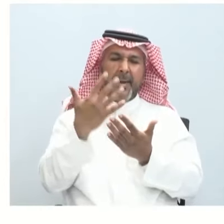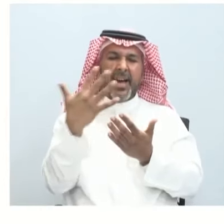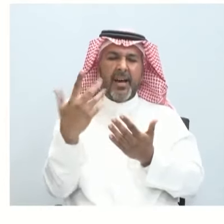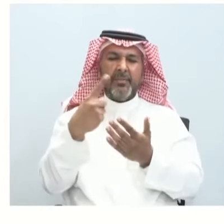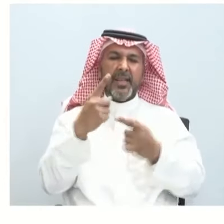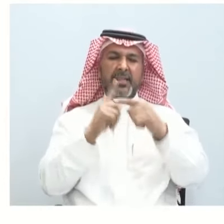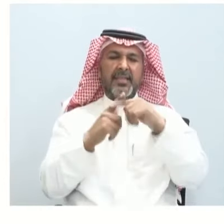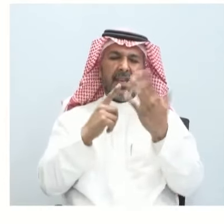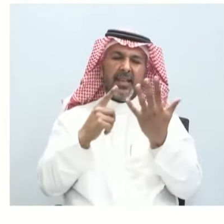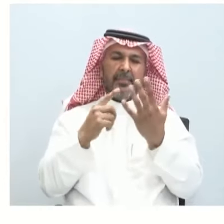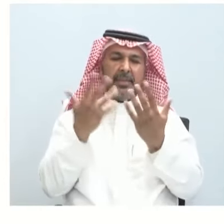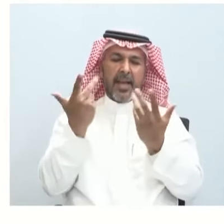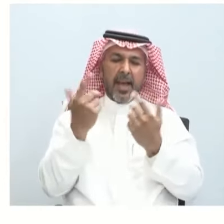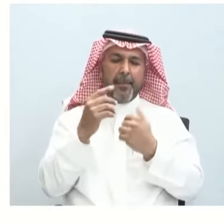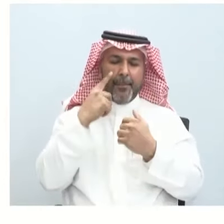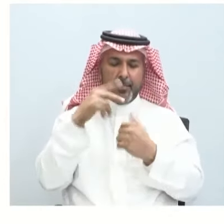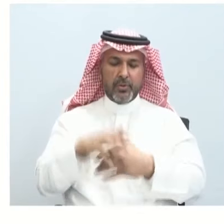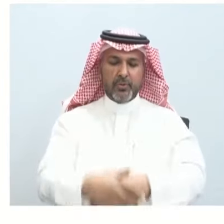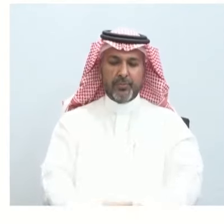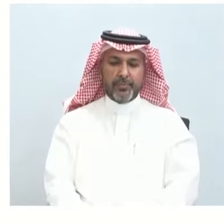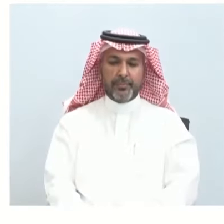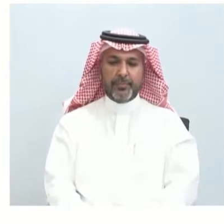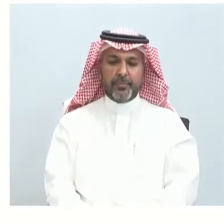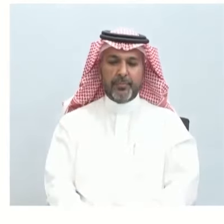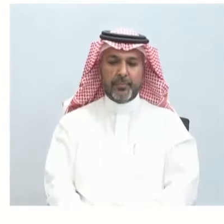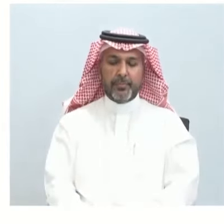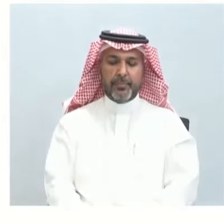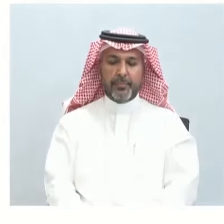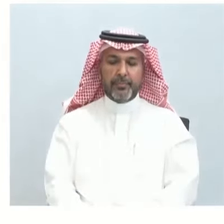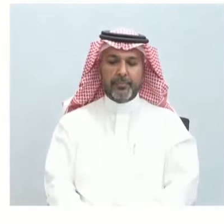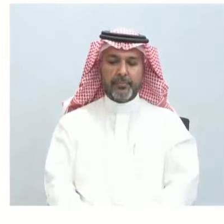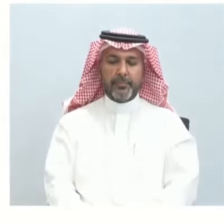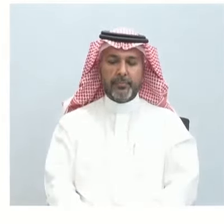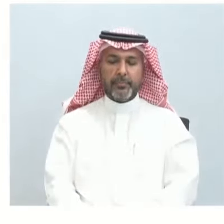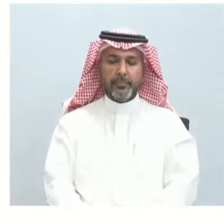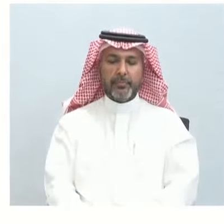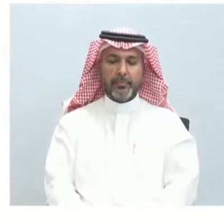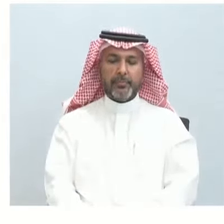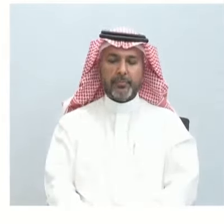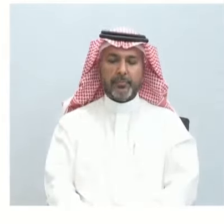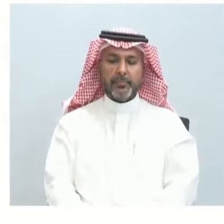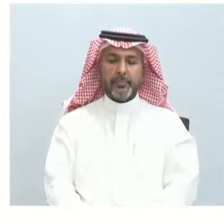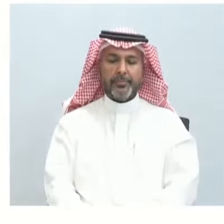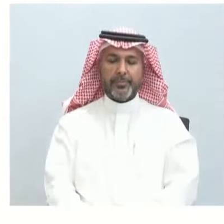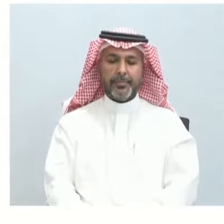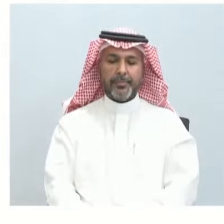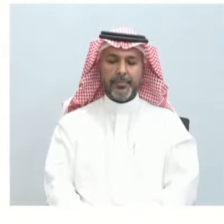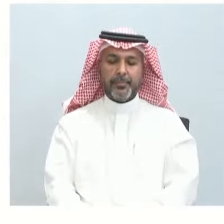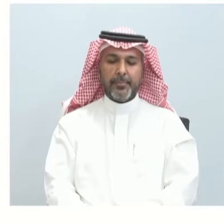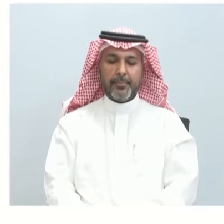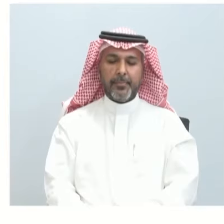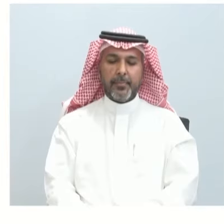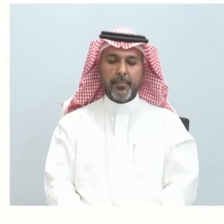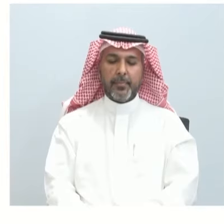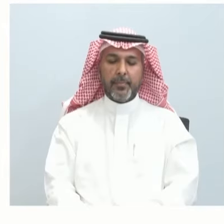القيمه كما اوجدناها من ترجمه لنفس السؤال اذا النصف الثلاثين زائد الخمسه نقوم باجراء عمليه